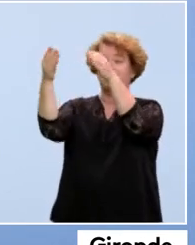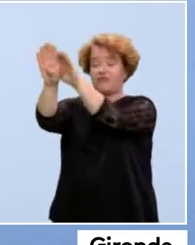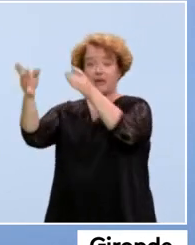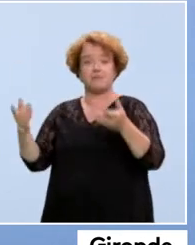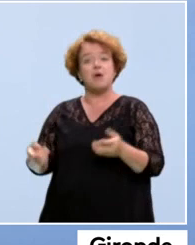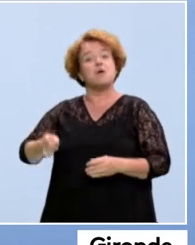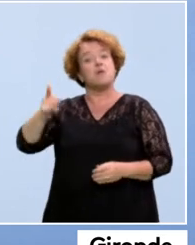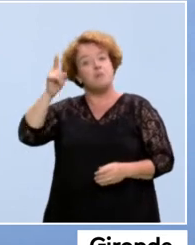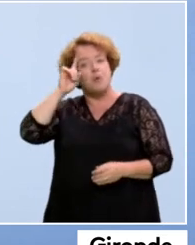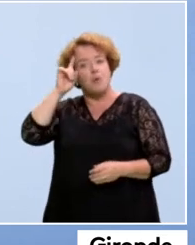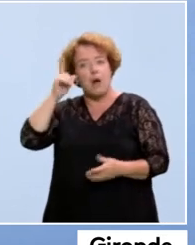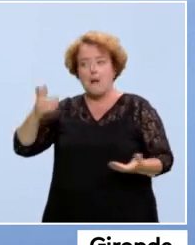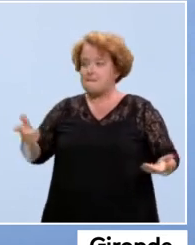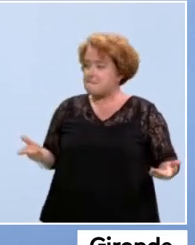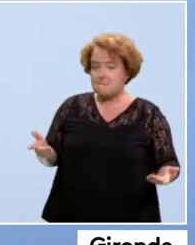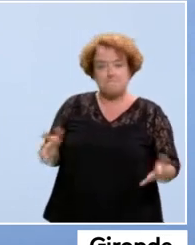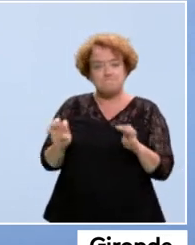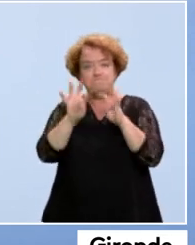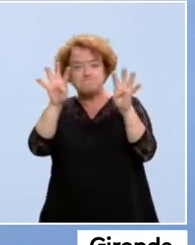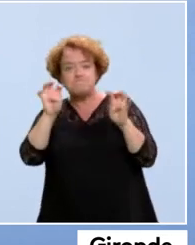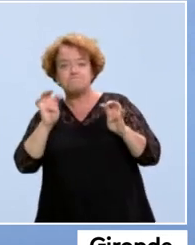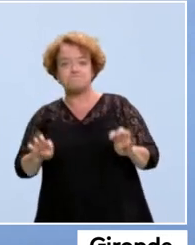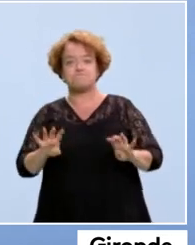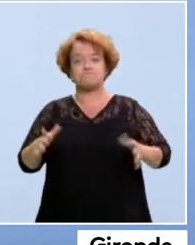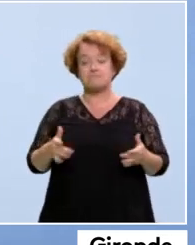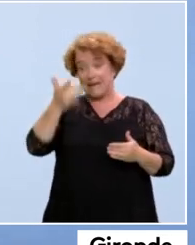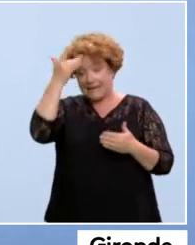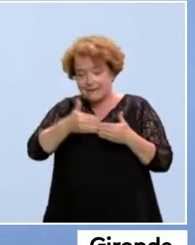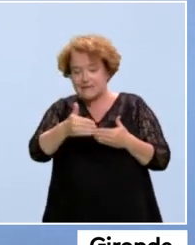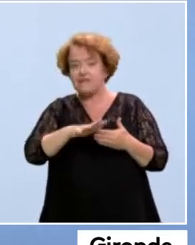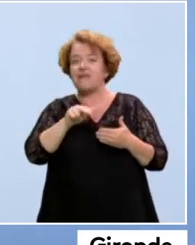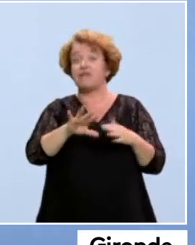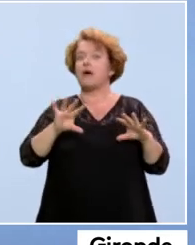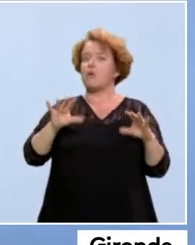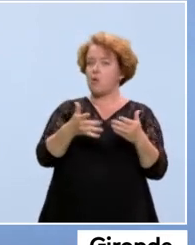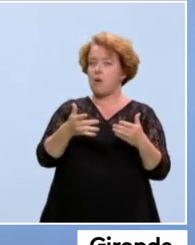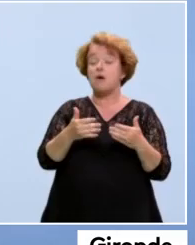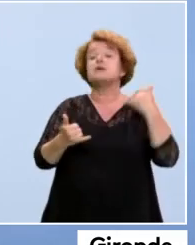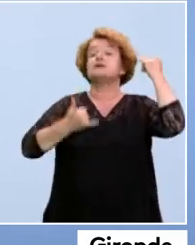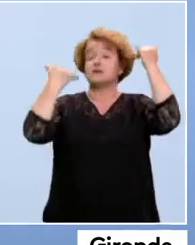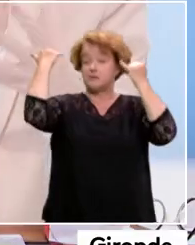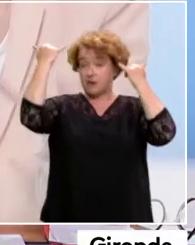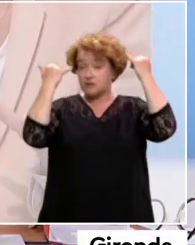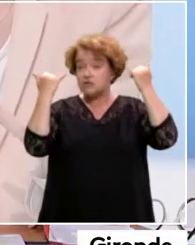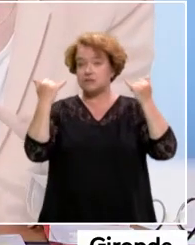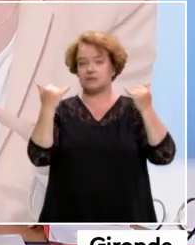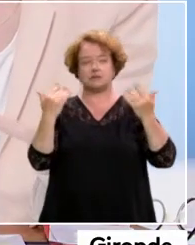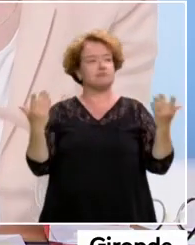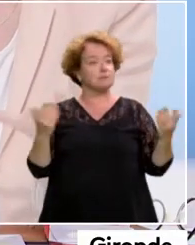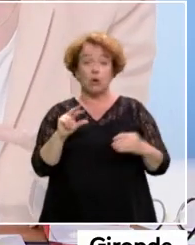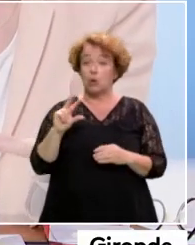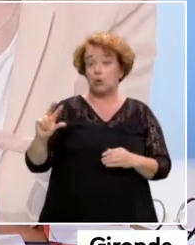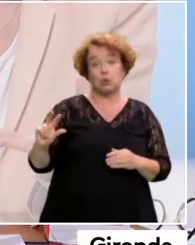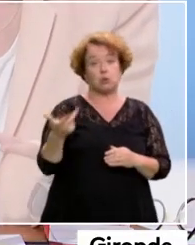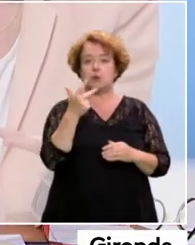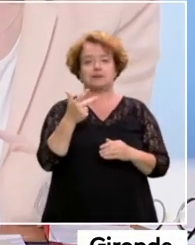il n'y a aucune visibilité on ne sait pas comment l'été va se passer et si jamais malheureusement nous avions une troisième